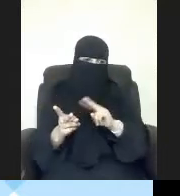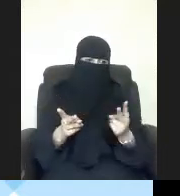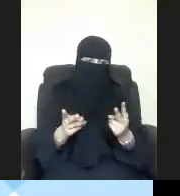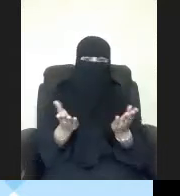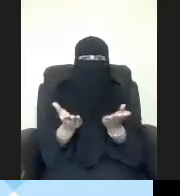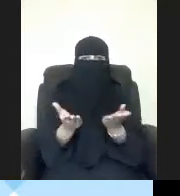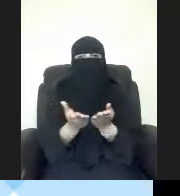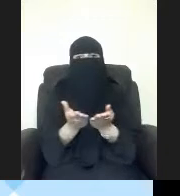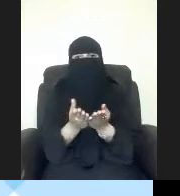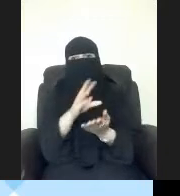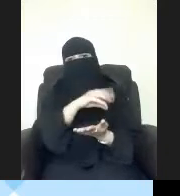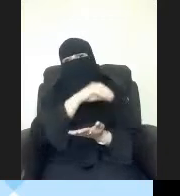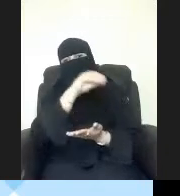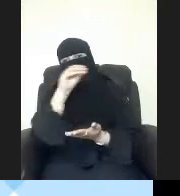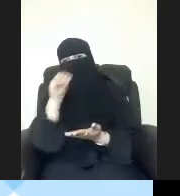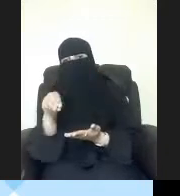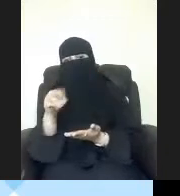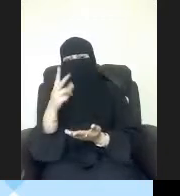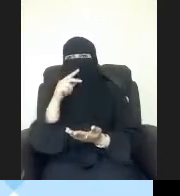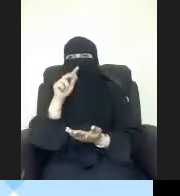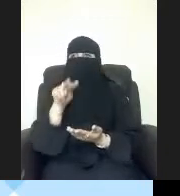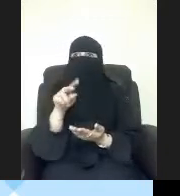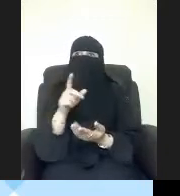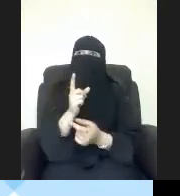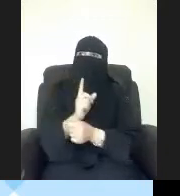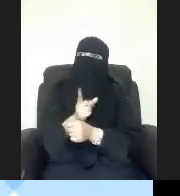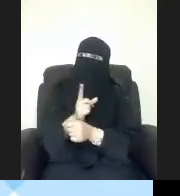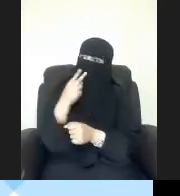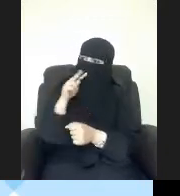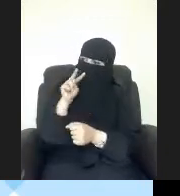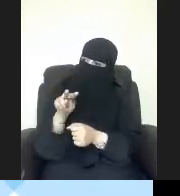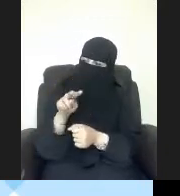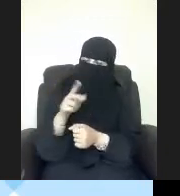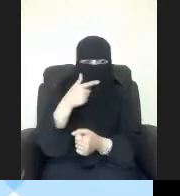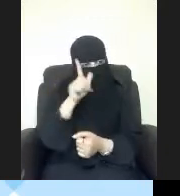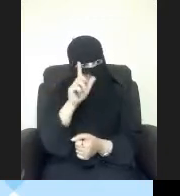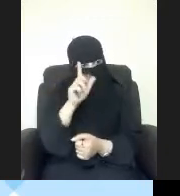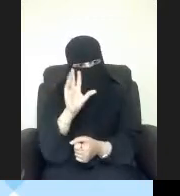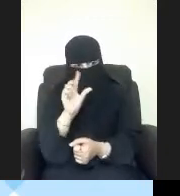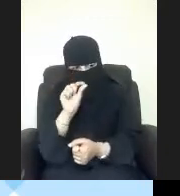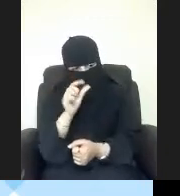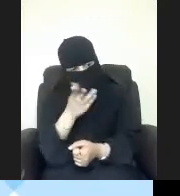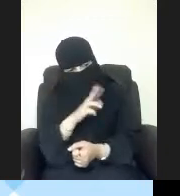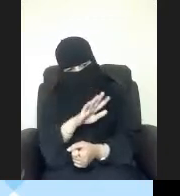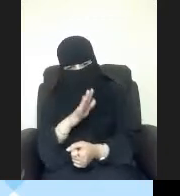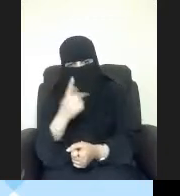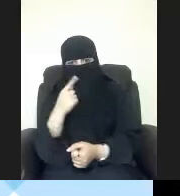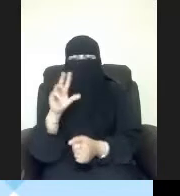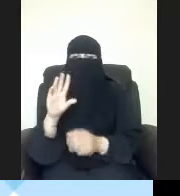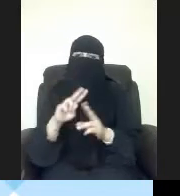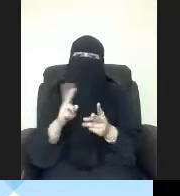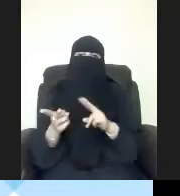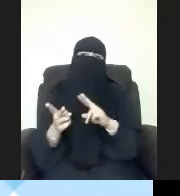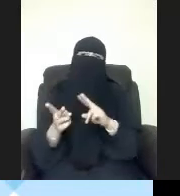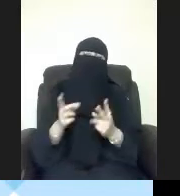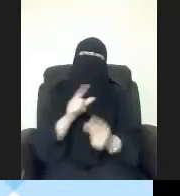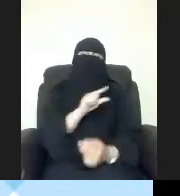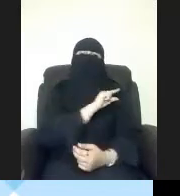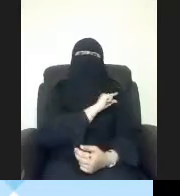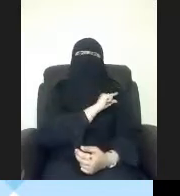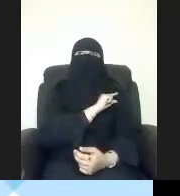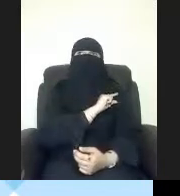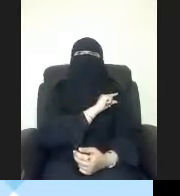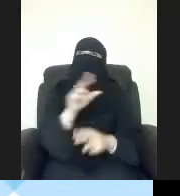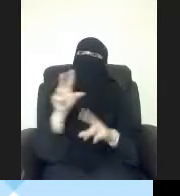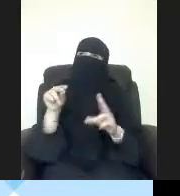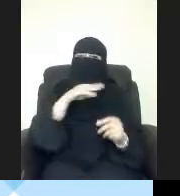بيته، سيمارس أمام المعلم، أمام الميسر، أمام أقرانه، سنجد هناك اختلاف في قدراتهم، نعلم